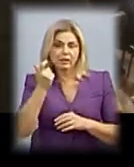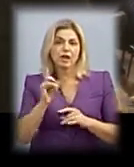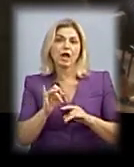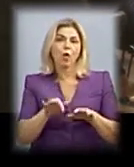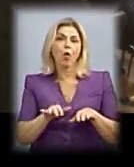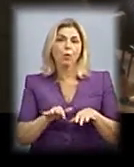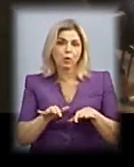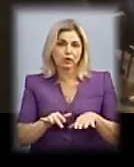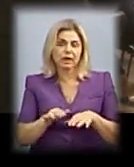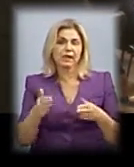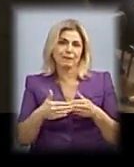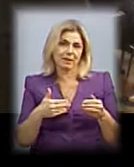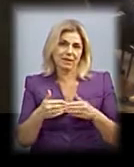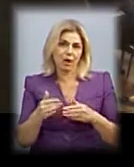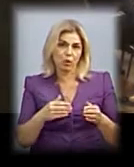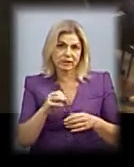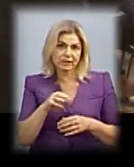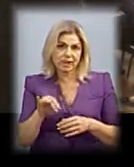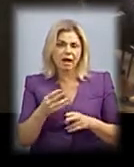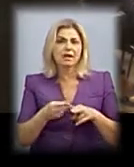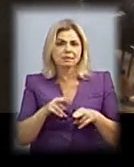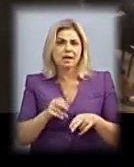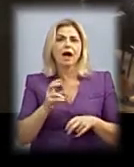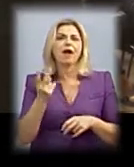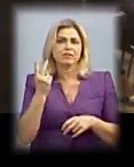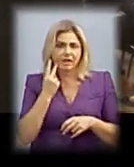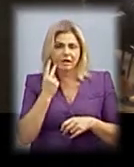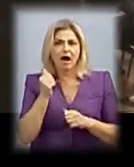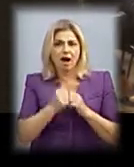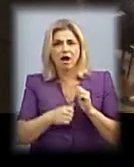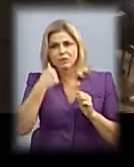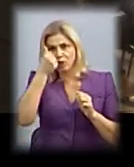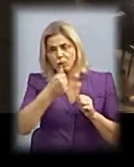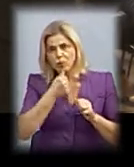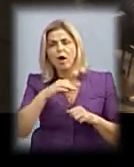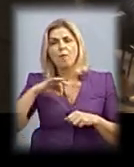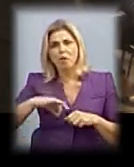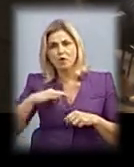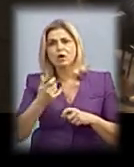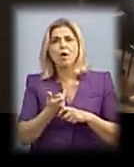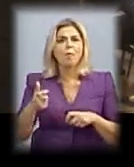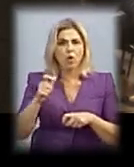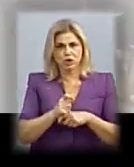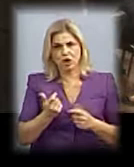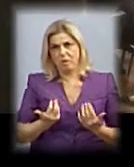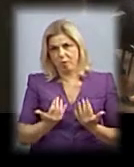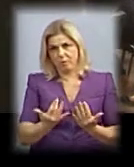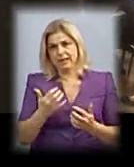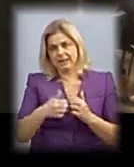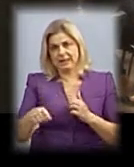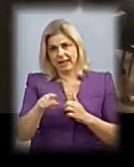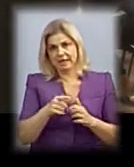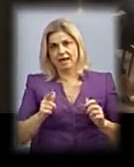комп'ютерні спеціальності. Це, як завжди, щороку вони користуються найбільшим попитом серед абітурієнтів.